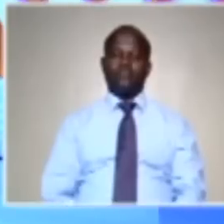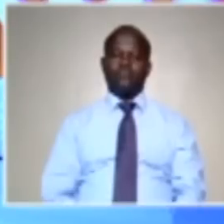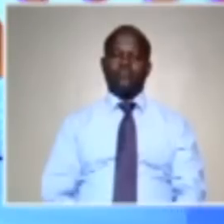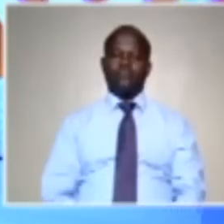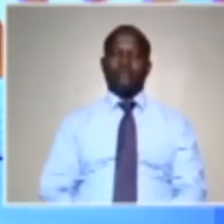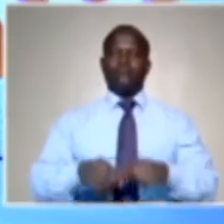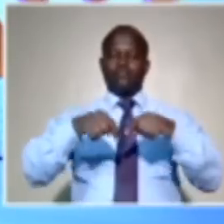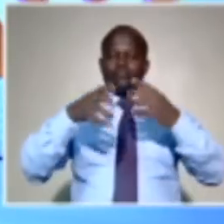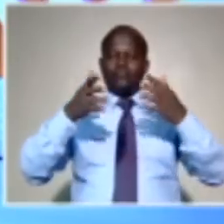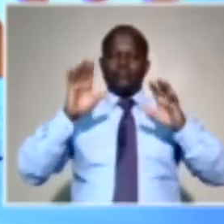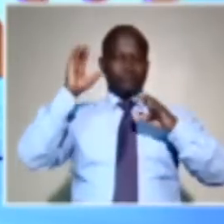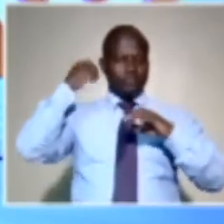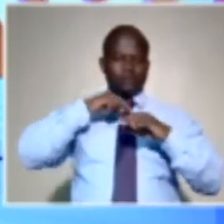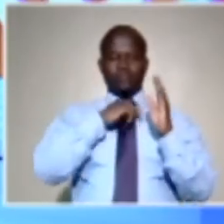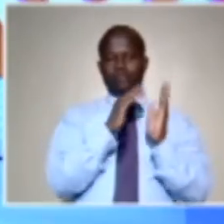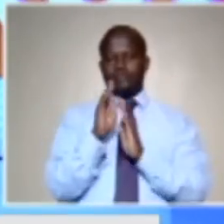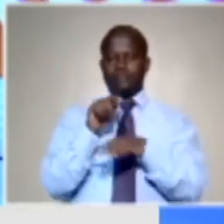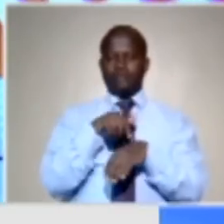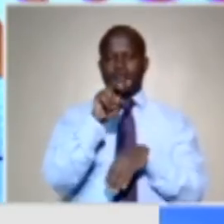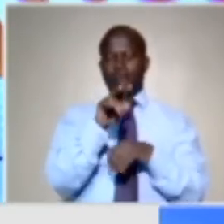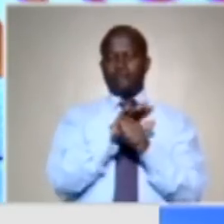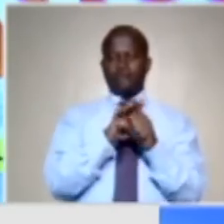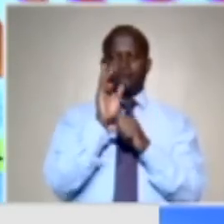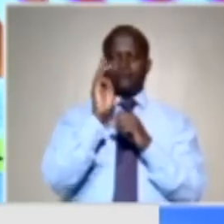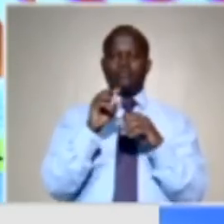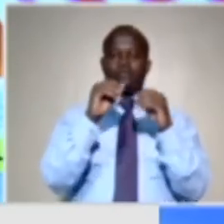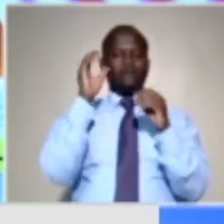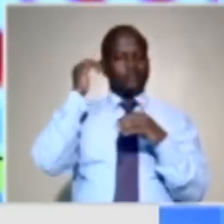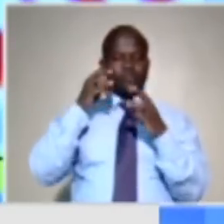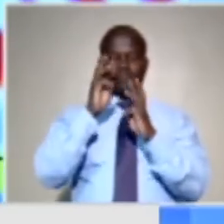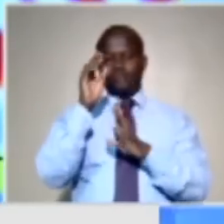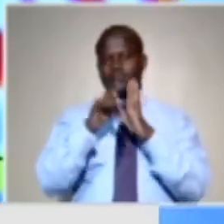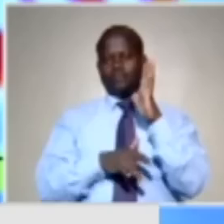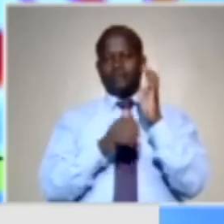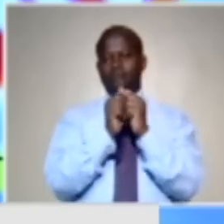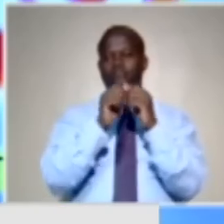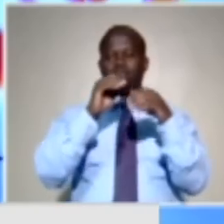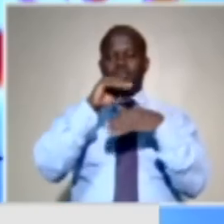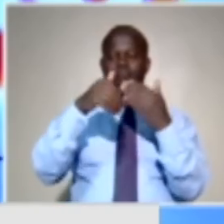na dusoreje twe twabateguriye sambiri zuzuye turakugezaho n'andi makuru mu buryo burambuye hamwe na